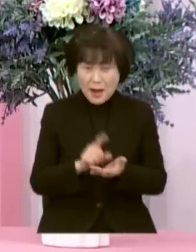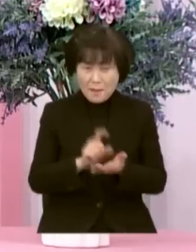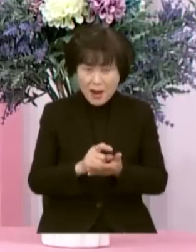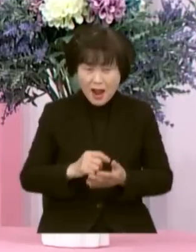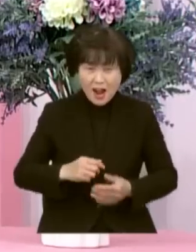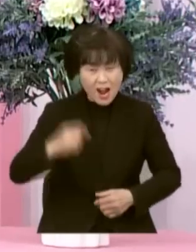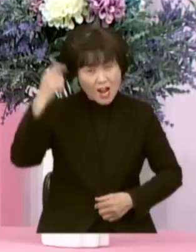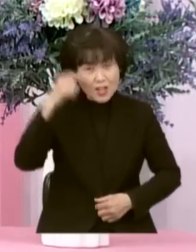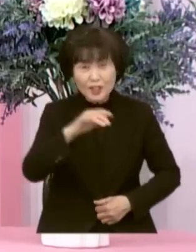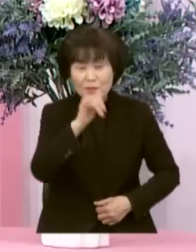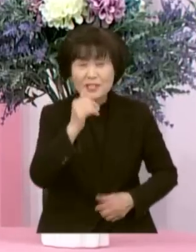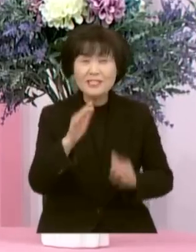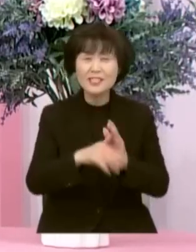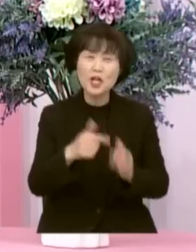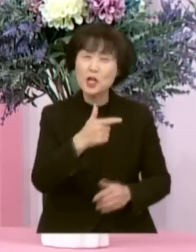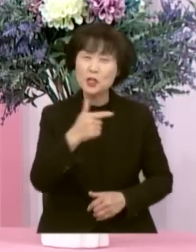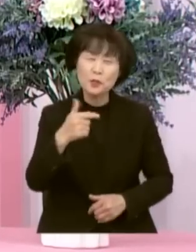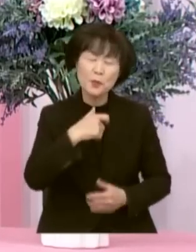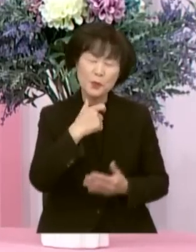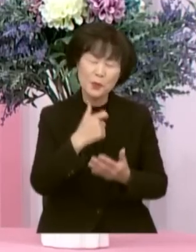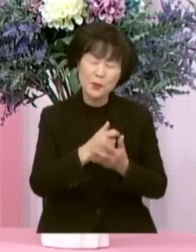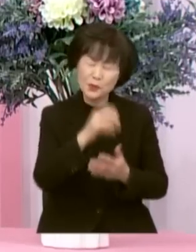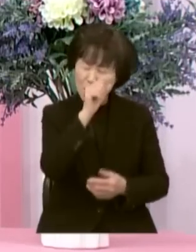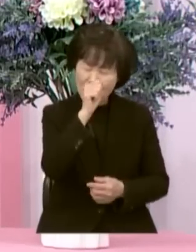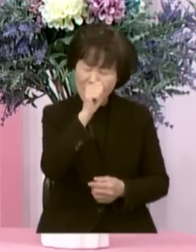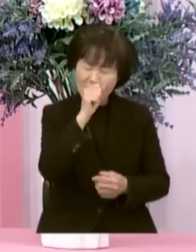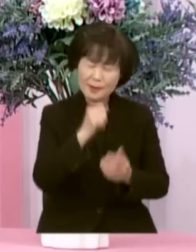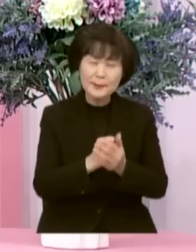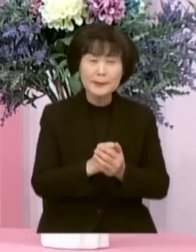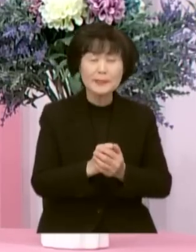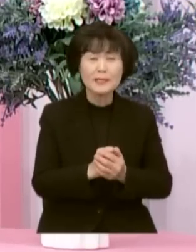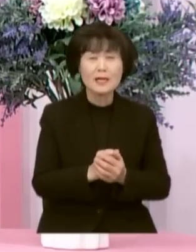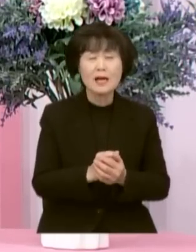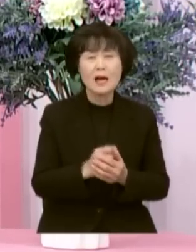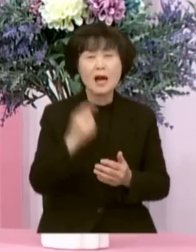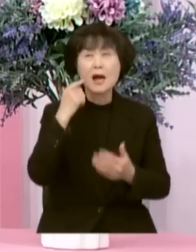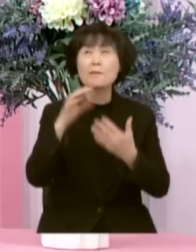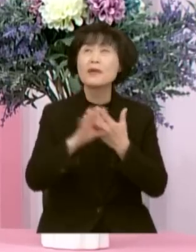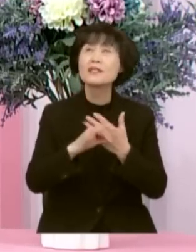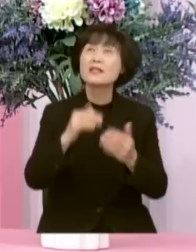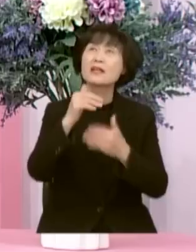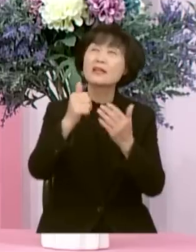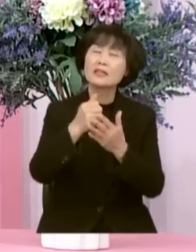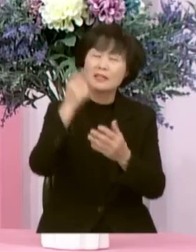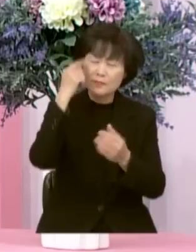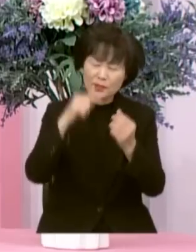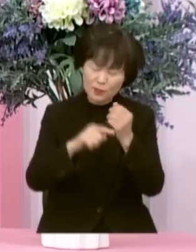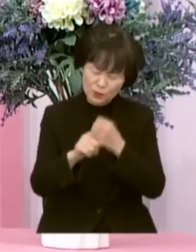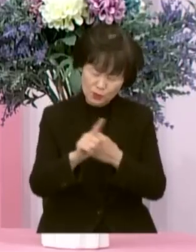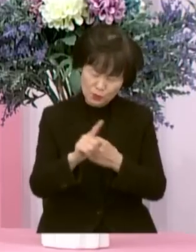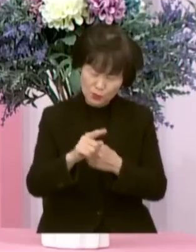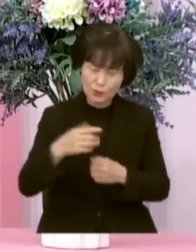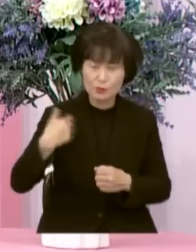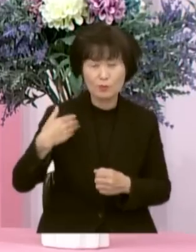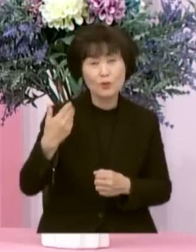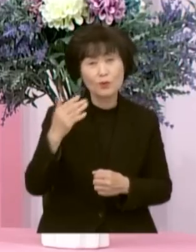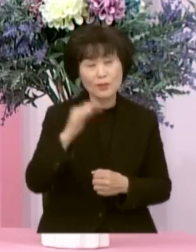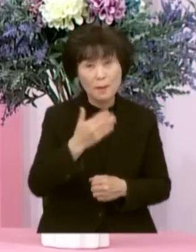무뚝무뚝 그거 너무 감격스럽잖아요. 그래서 만약에 하나님 뜻이 어디에 있는지